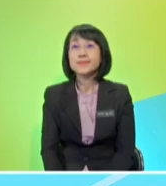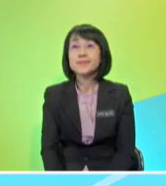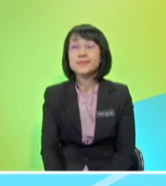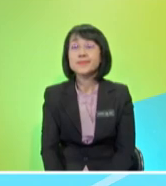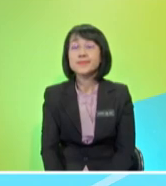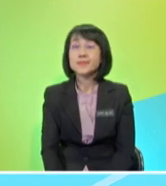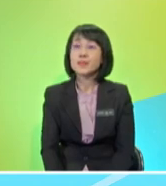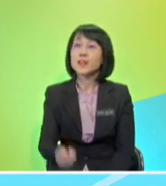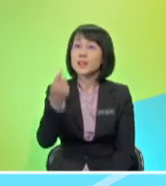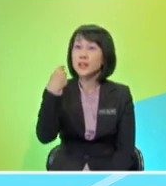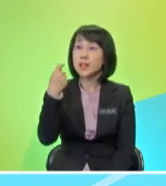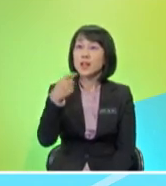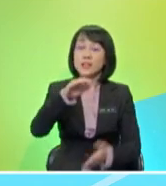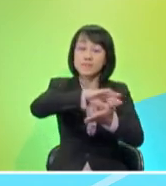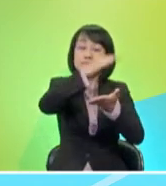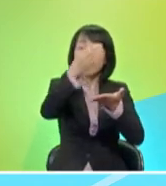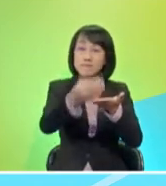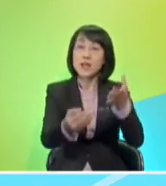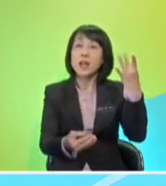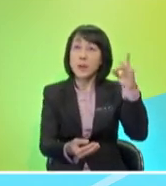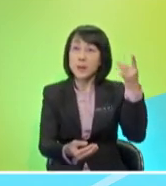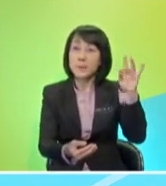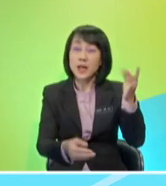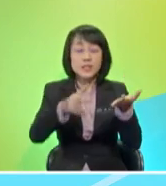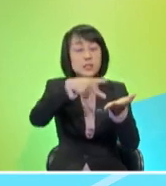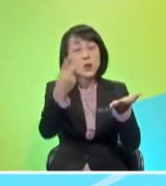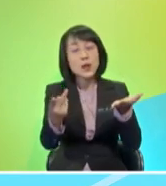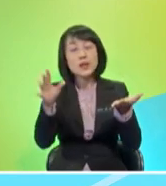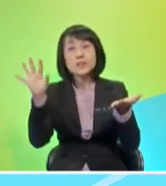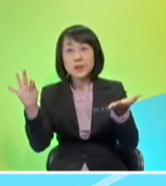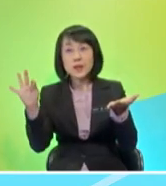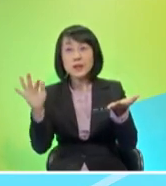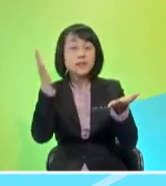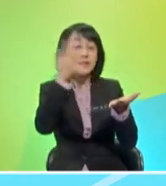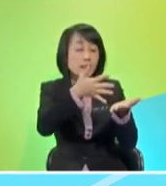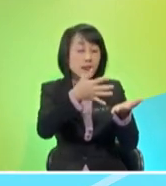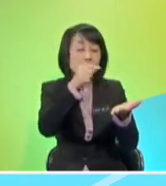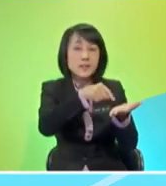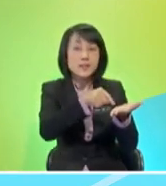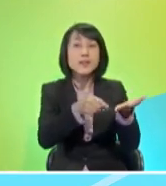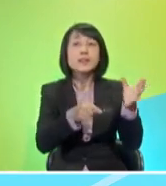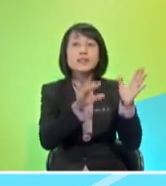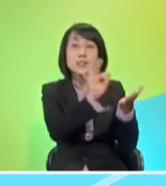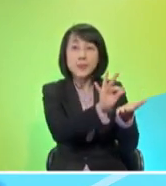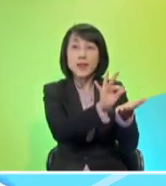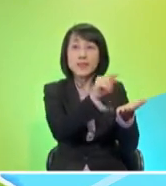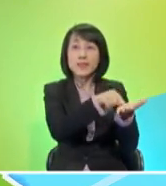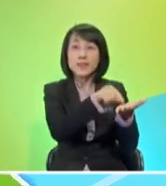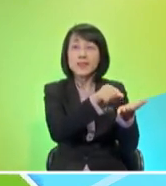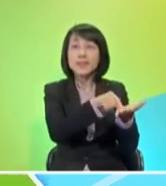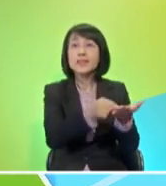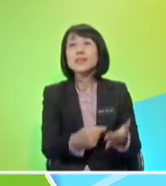Cikgu ada 18 pembilang, cikgu keluarkan 9, maka jawapannya tadi adalah 9. Boleh tak tunjukkan kepada